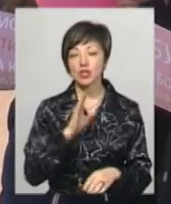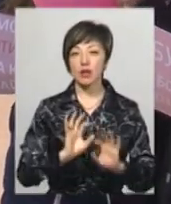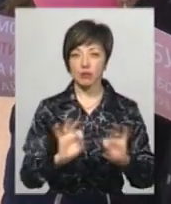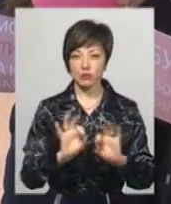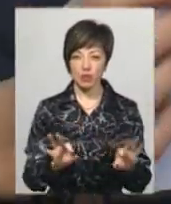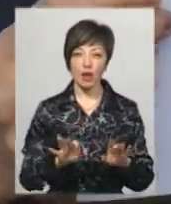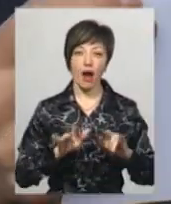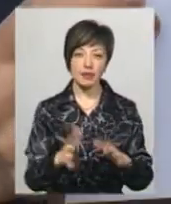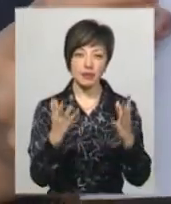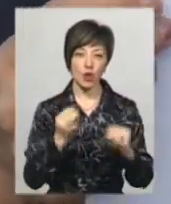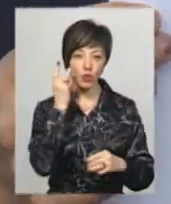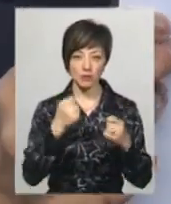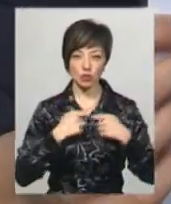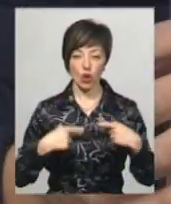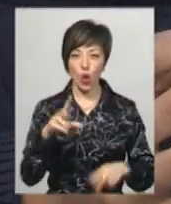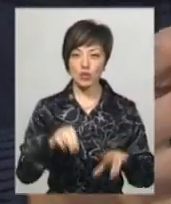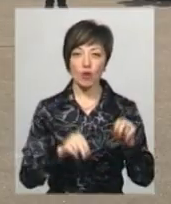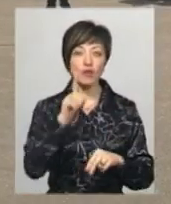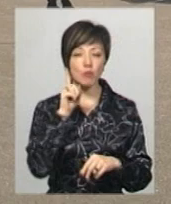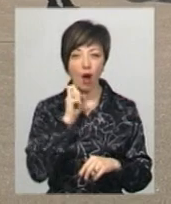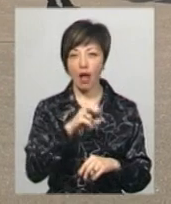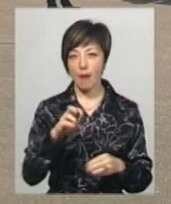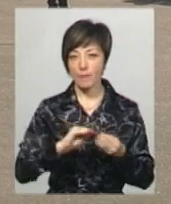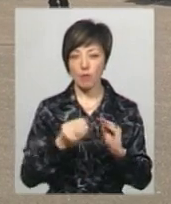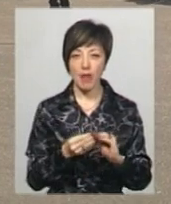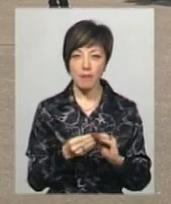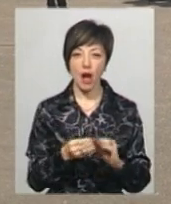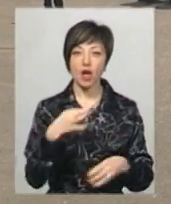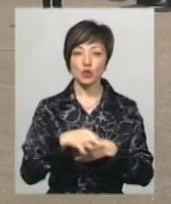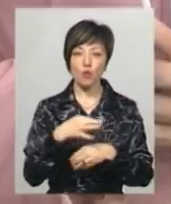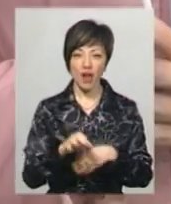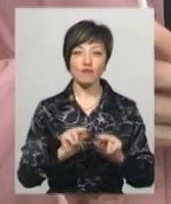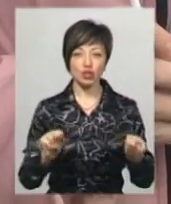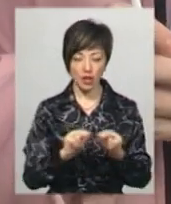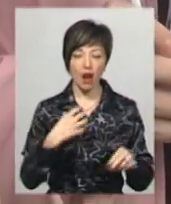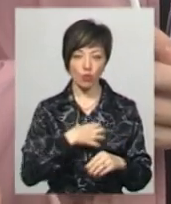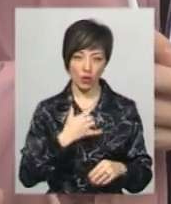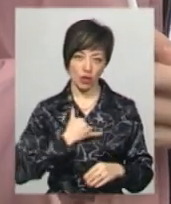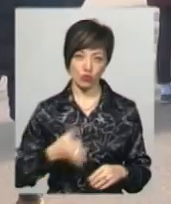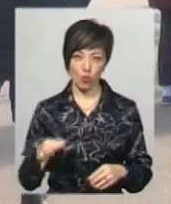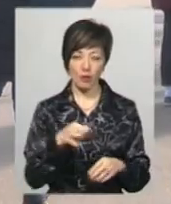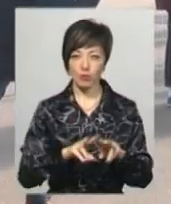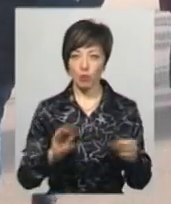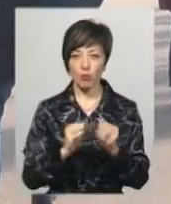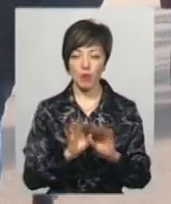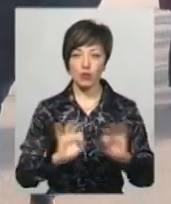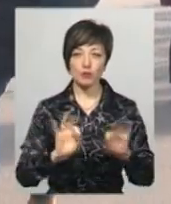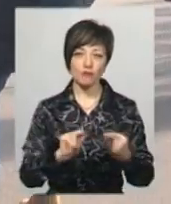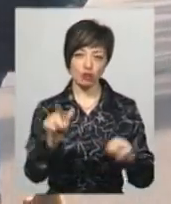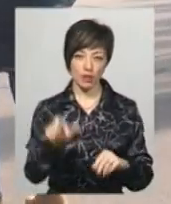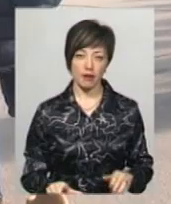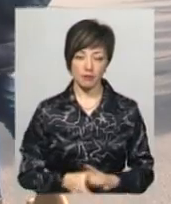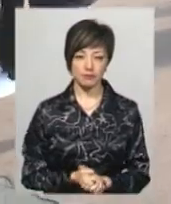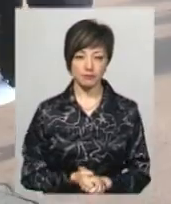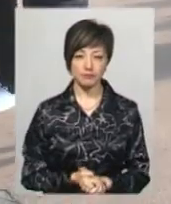уточнює, акція «День рожевої сорочки» розрахована на молодь. Проте проблема цькування вчителів актуальна і для нашої області. Про таку ж проблему розповідає вчителька